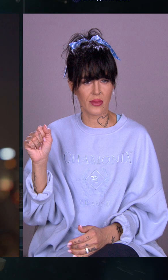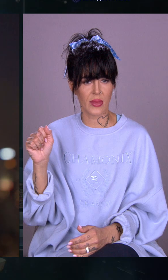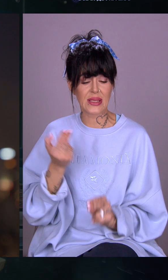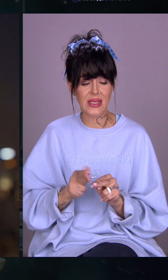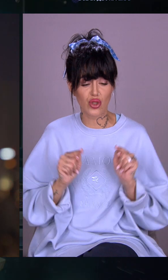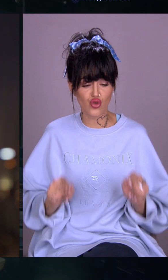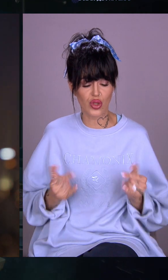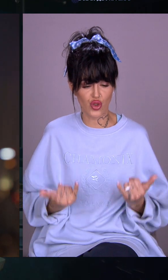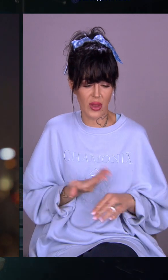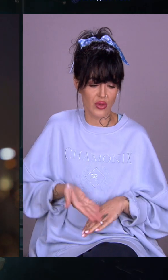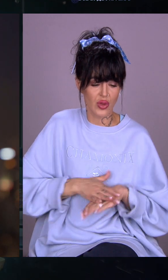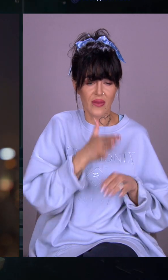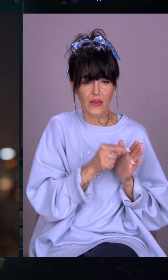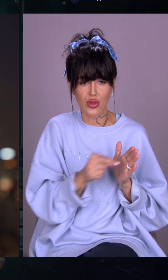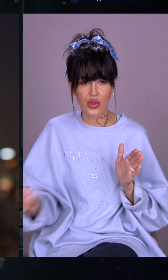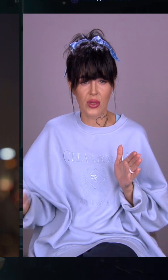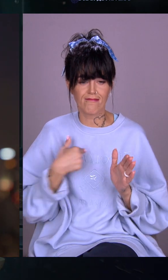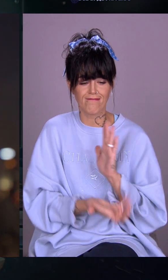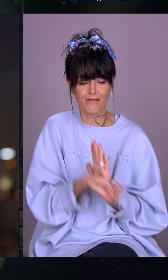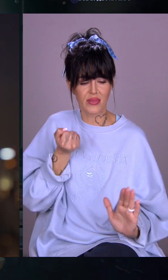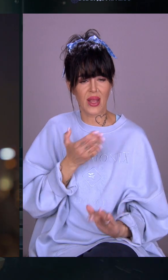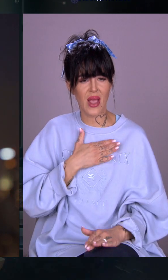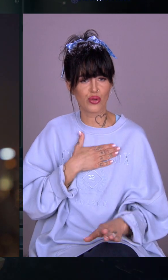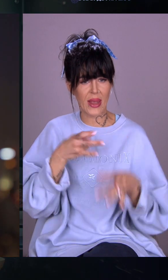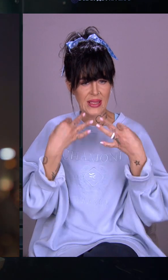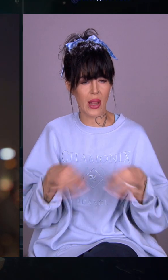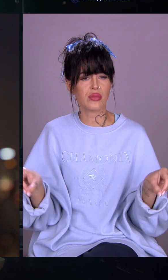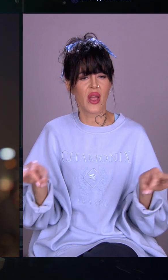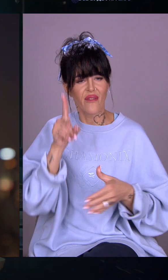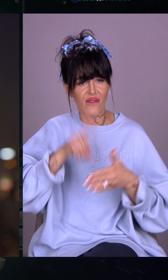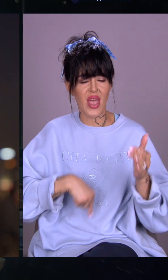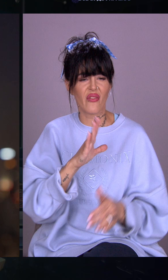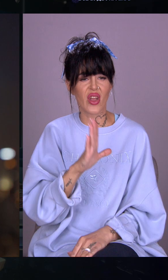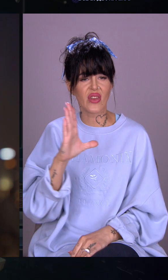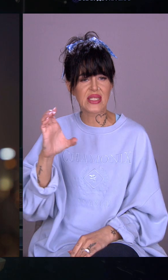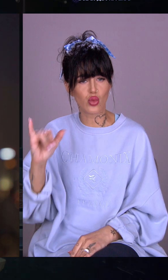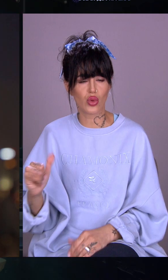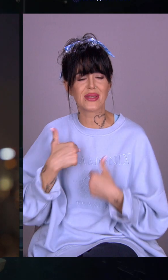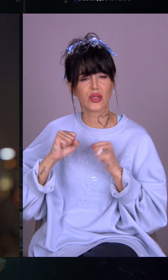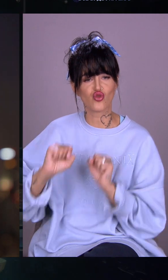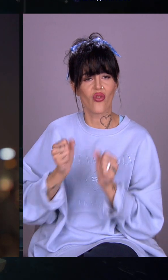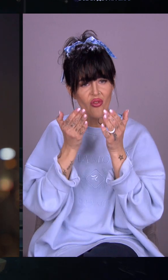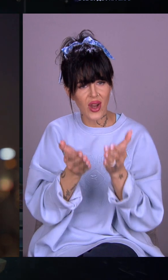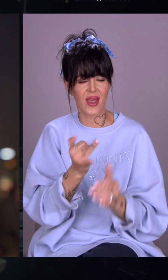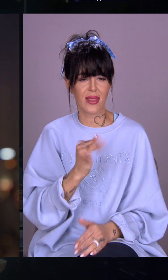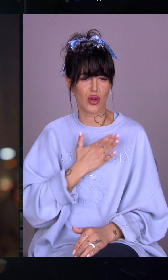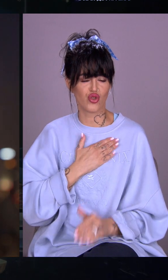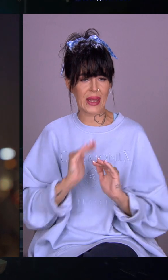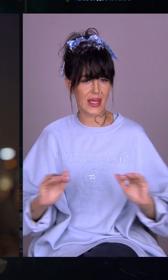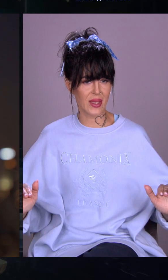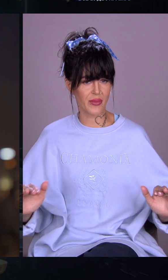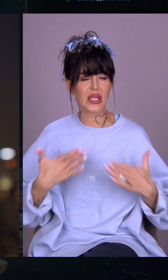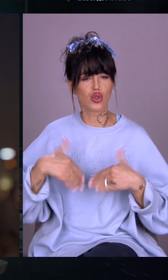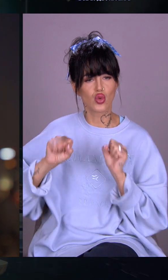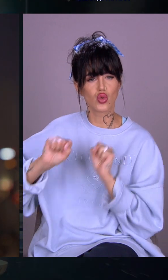важкий час ми виборюємо нашу незалежність. Вірте в ЗСУ. Ми захистимо вас та наших дітей. Ми захистимо